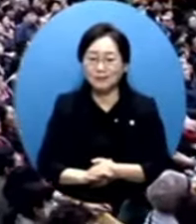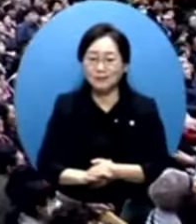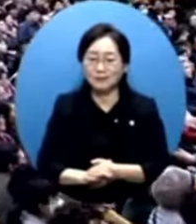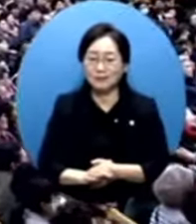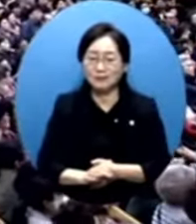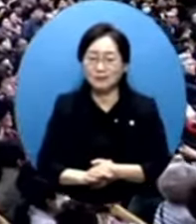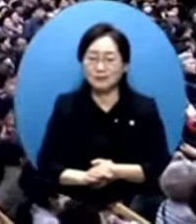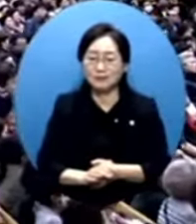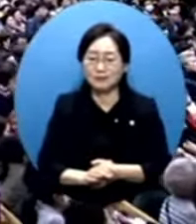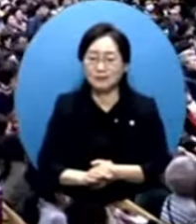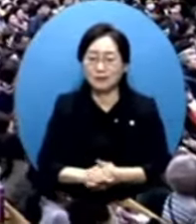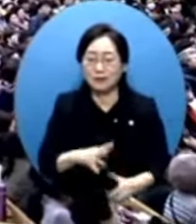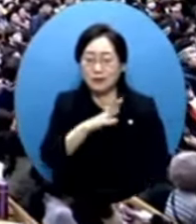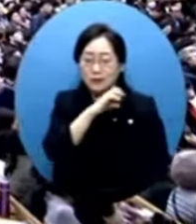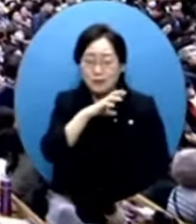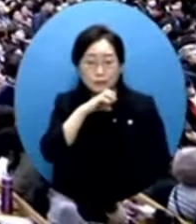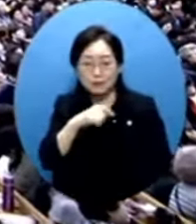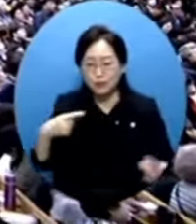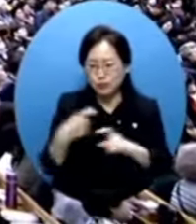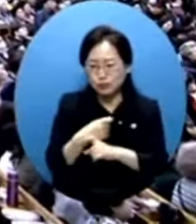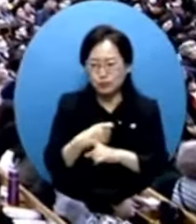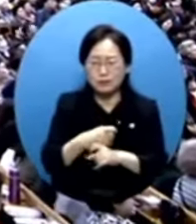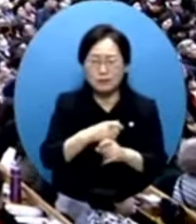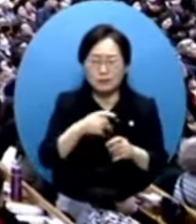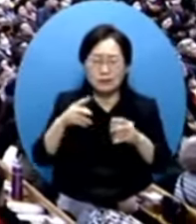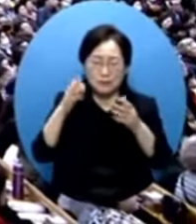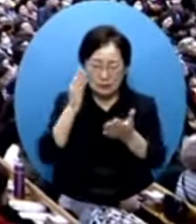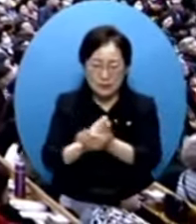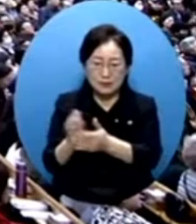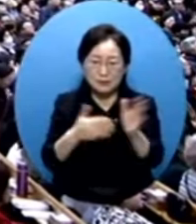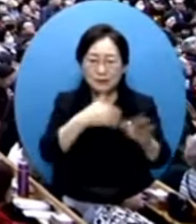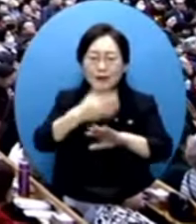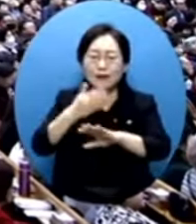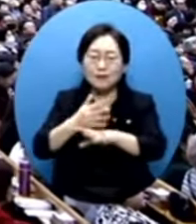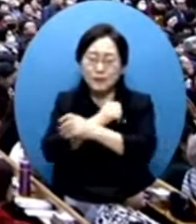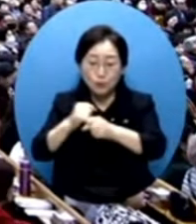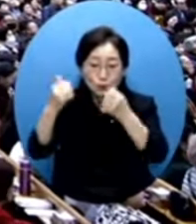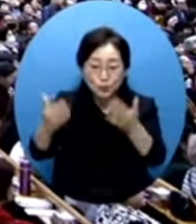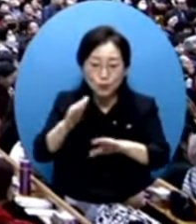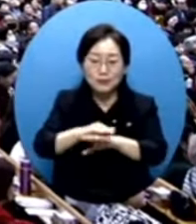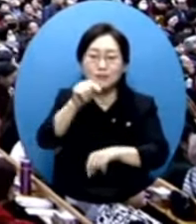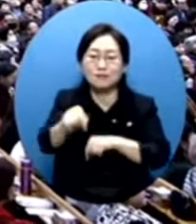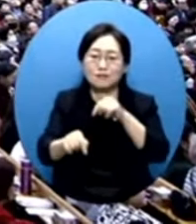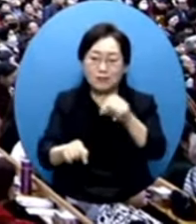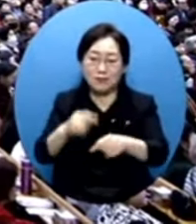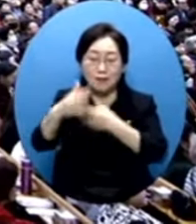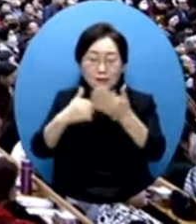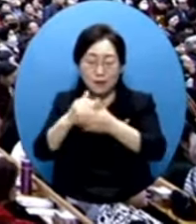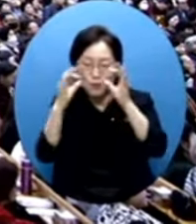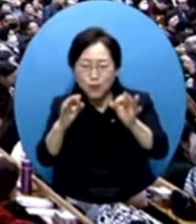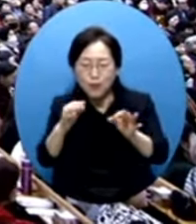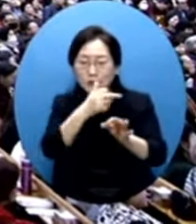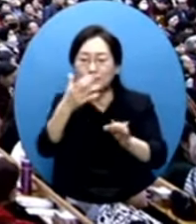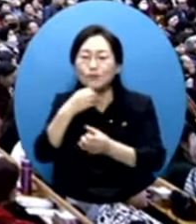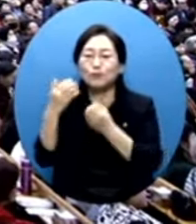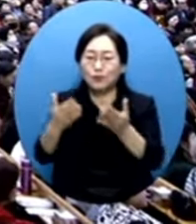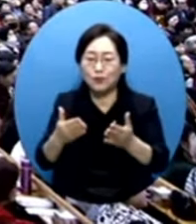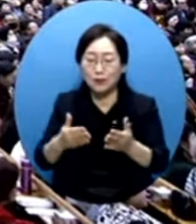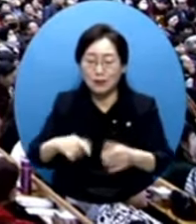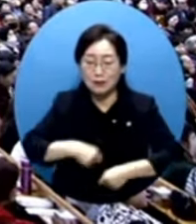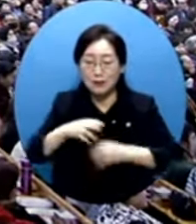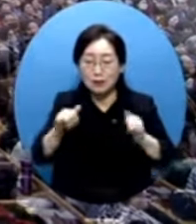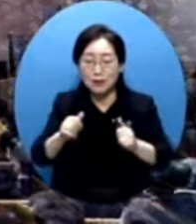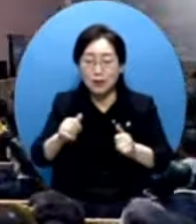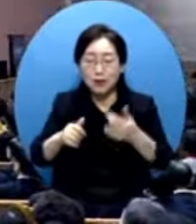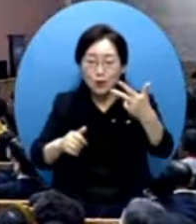할렐루야 원망과 복수 대신에 감사와 용서를 실천함으로 말미암아 하나님의 큰 복을 받았습니다 의은 일곱번 넘어질지라도